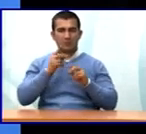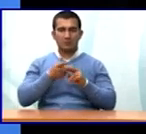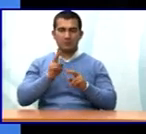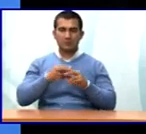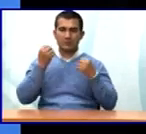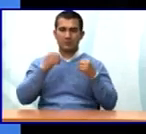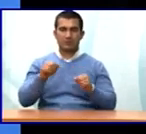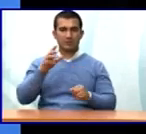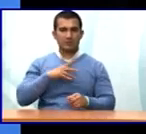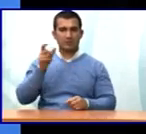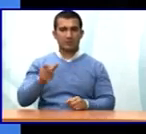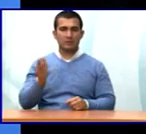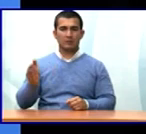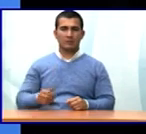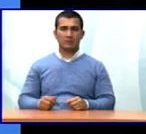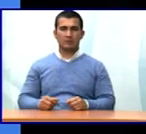muvaffaq bo'lganlar.